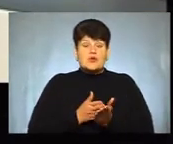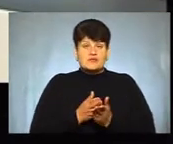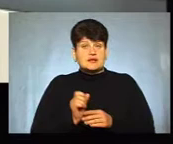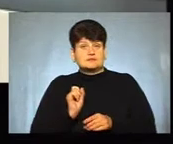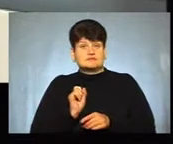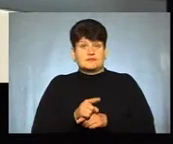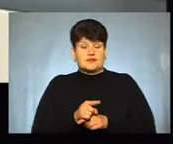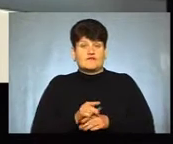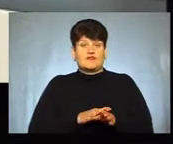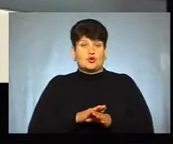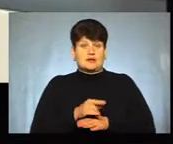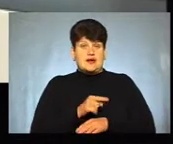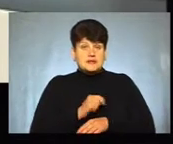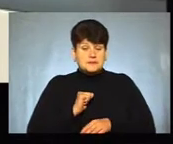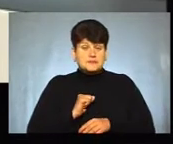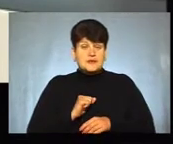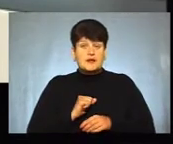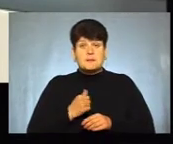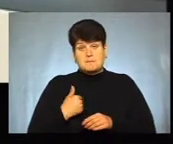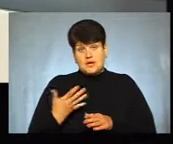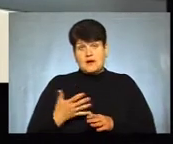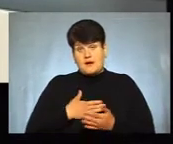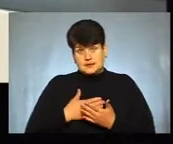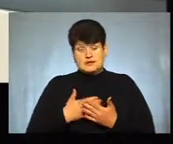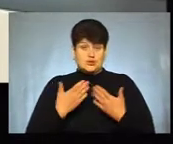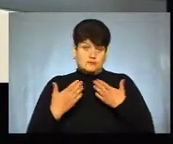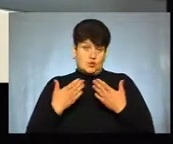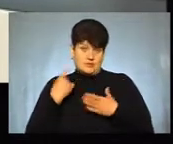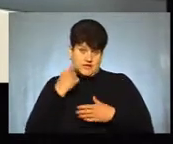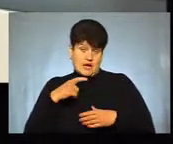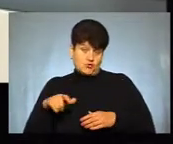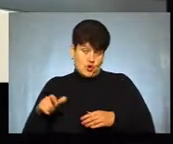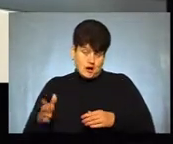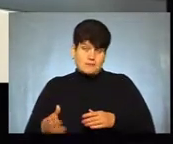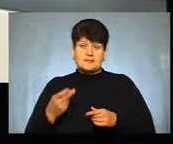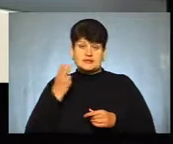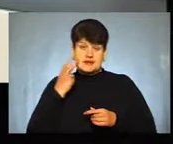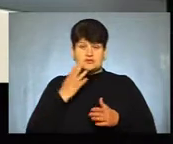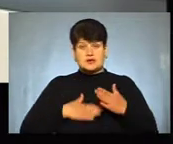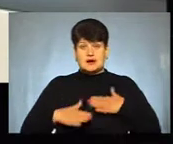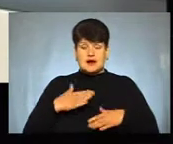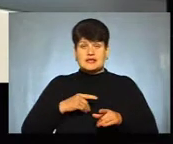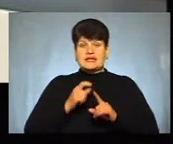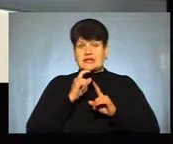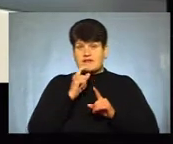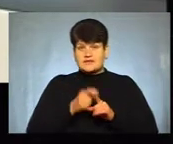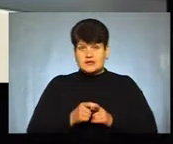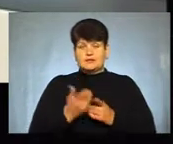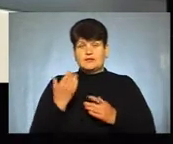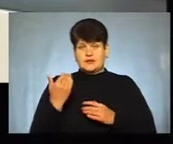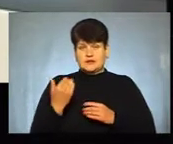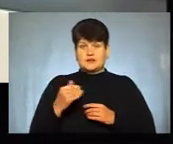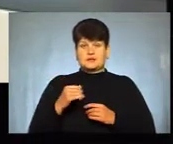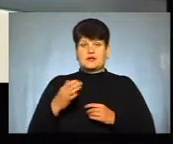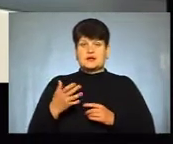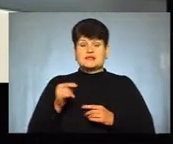виконання цих функцій. Але, звісно, ми доволі активно спілкуємося з авторами, і ми завжди раді на відповідь зворотні, на фідбек їхній щодо тих